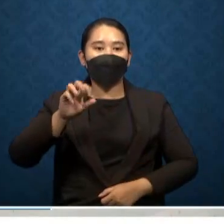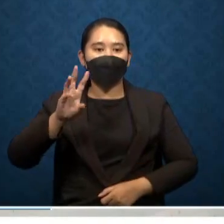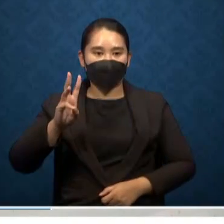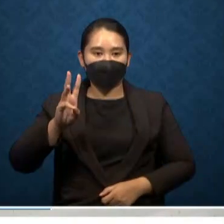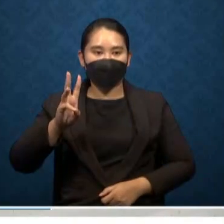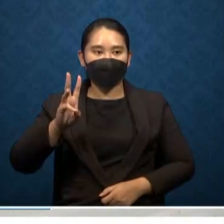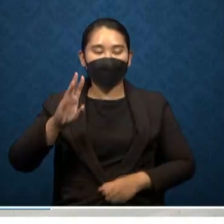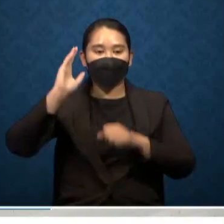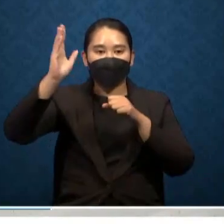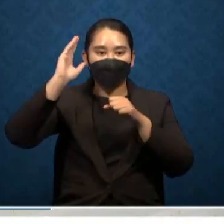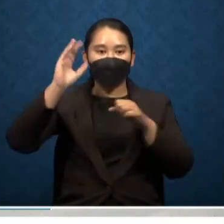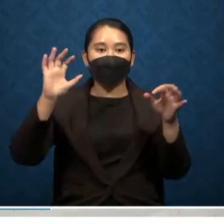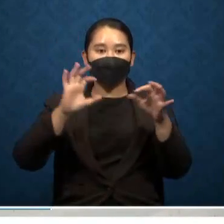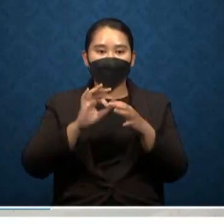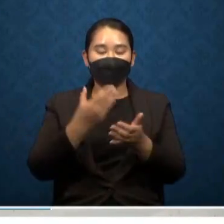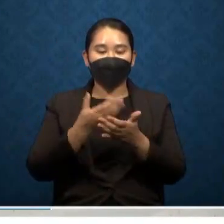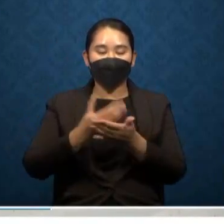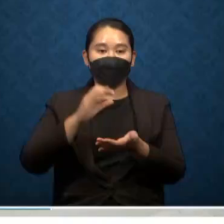ได้อภิปรายถึงในเรื่องของ